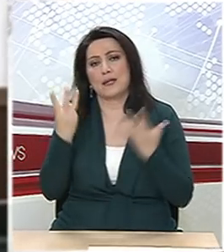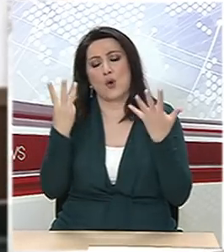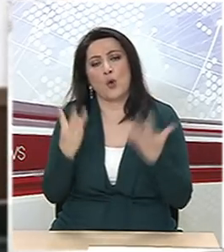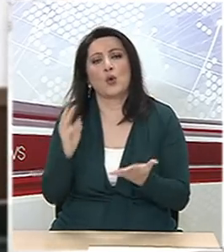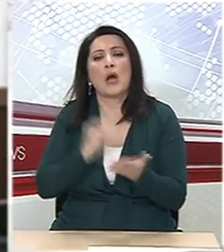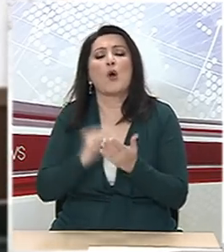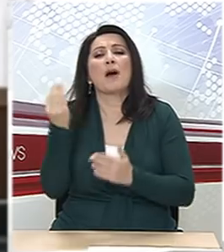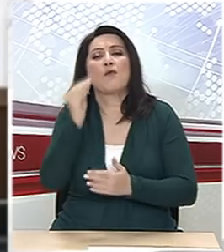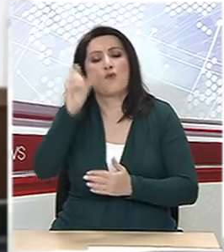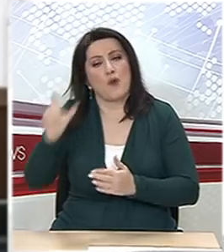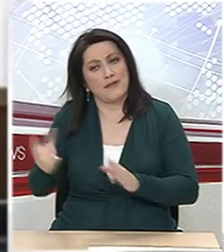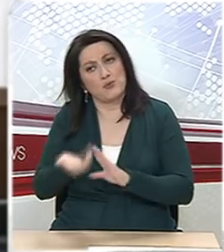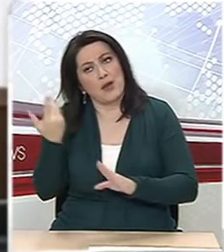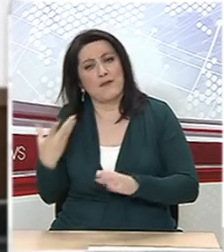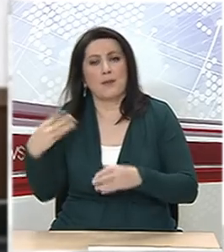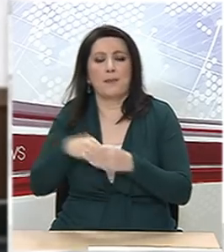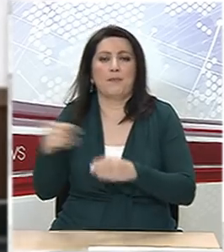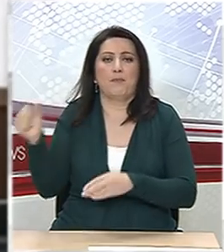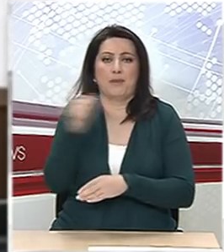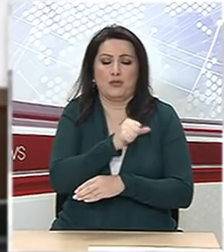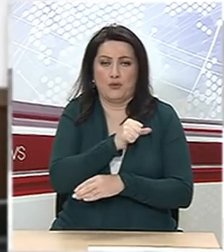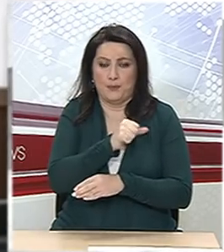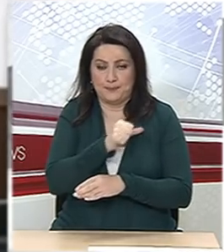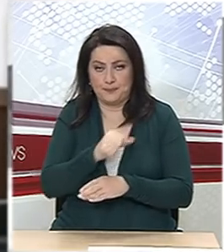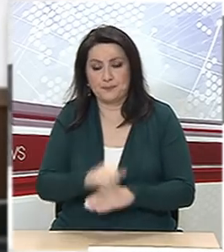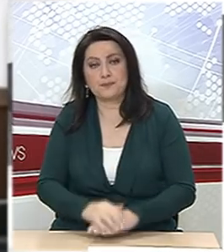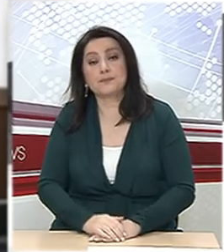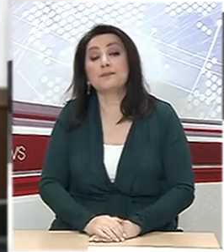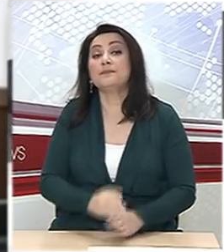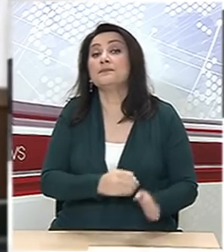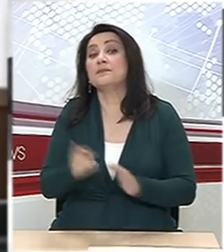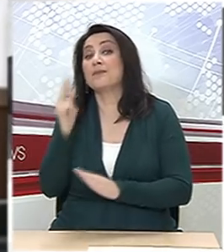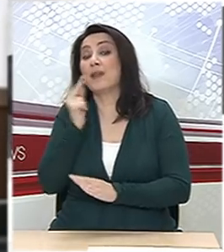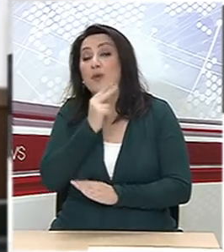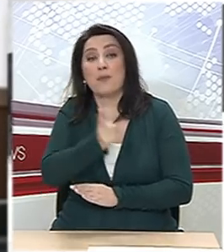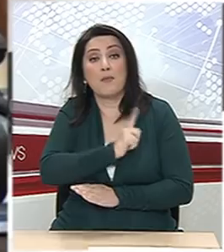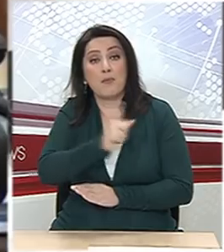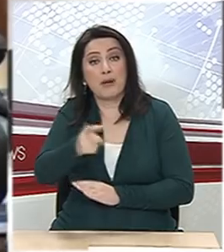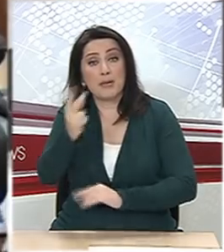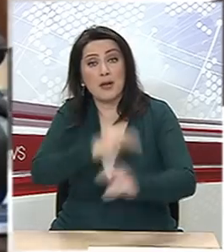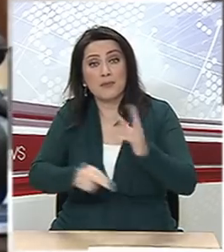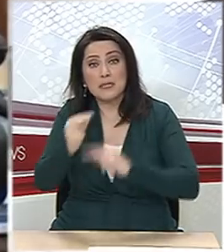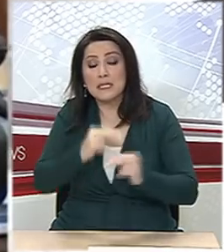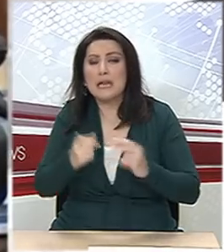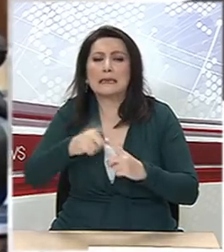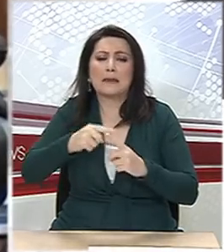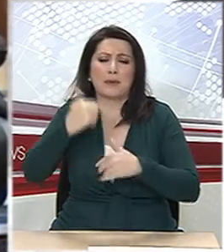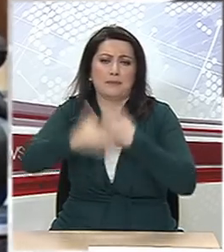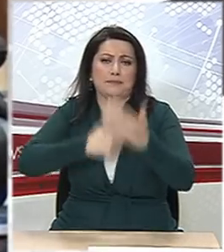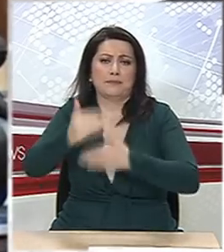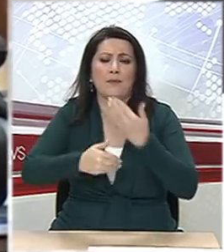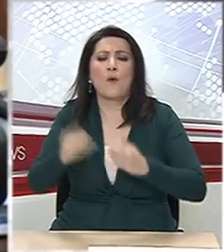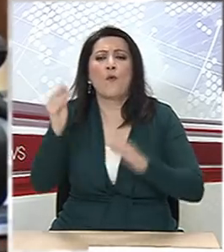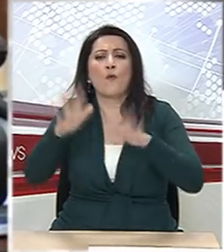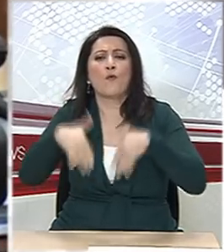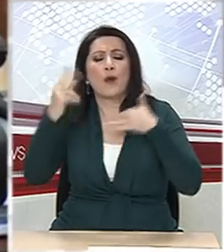με τους 8 βουλευτές που αποσχίστηκαν από το ΒΜΕΡΟ. Το απόγευμα αναμένεται να ψηφίσει σε μια μάλλον τυπική διαδικασία η Βουλή των